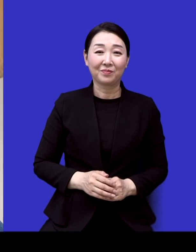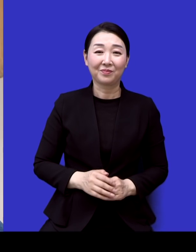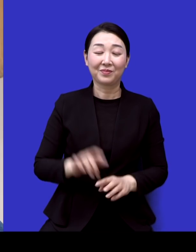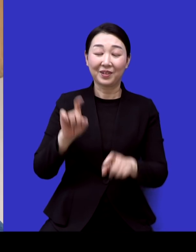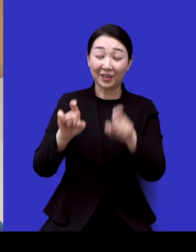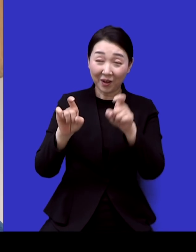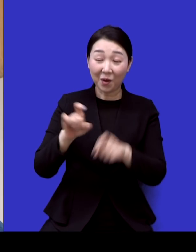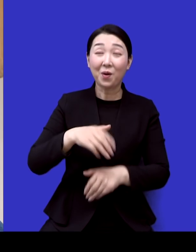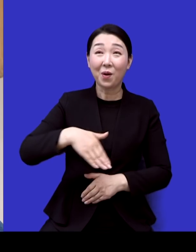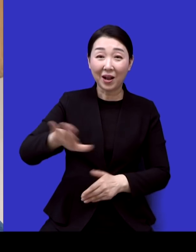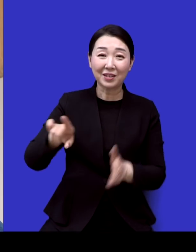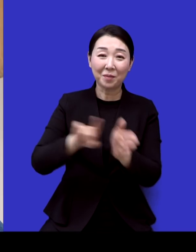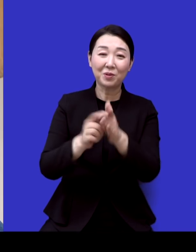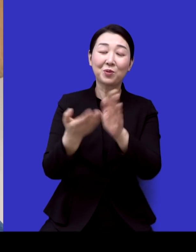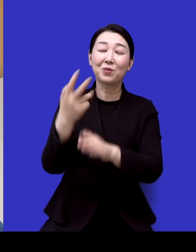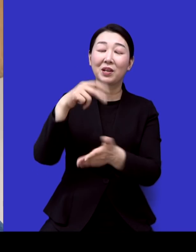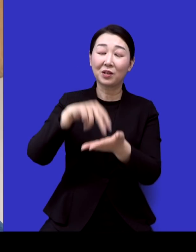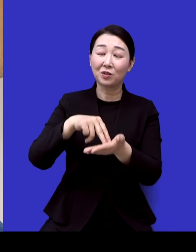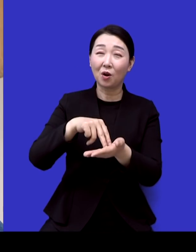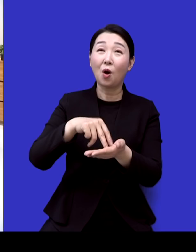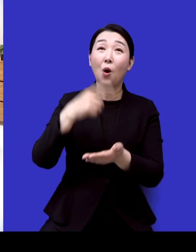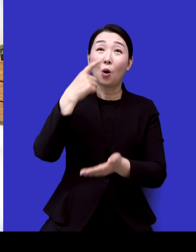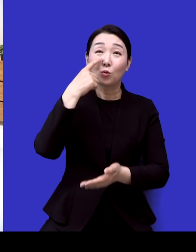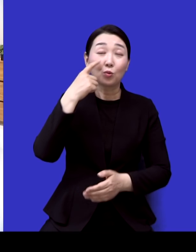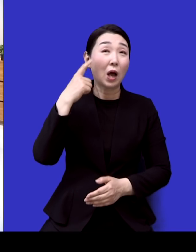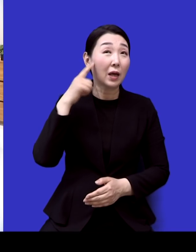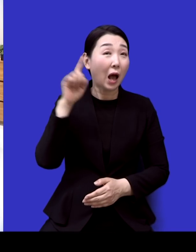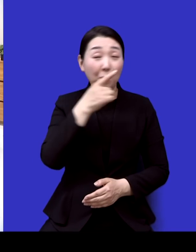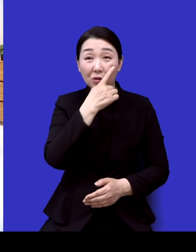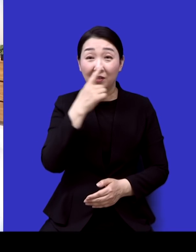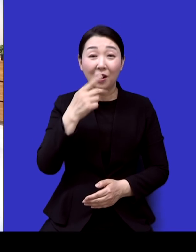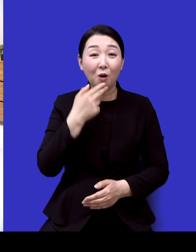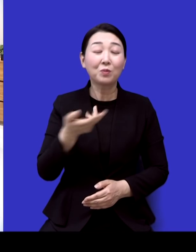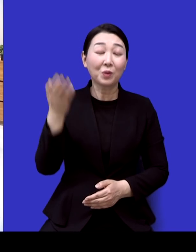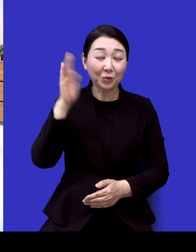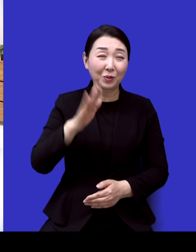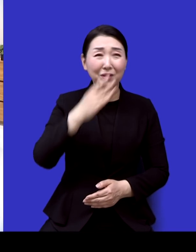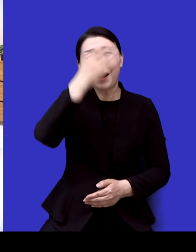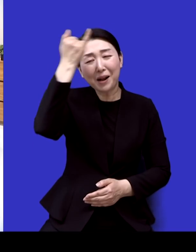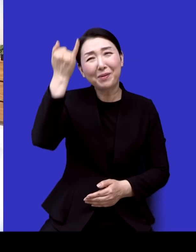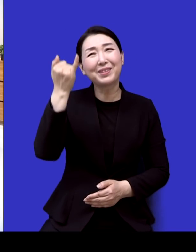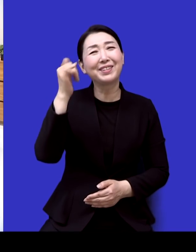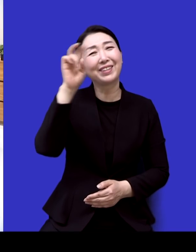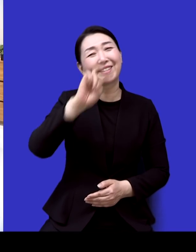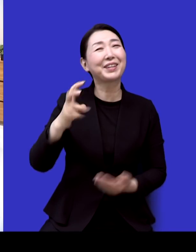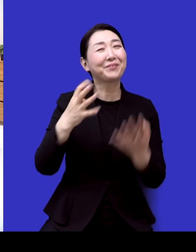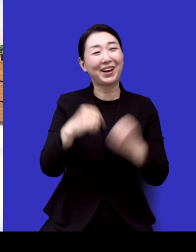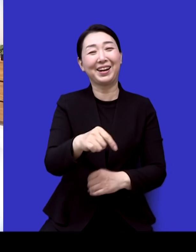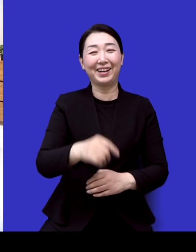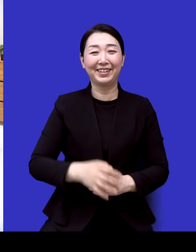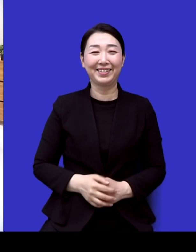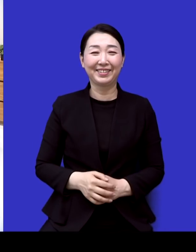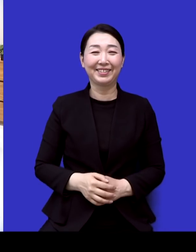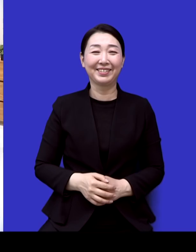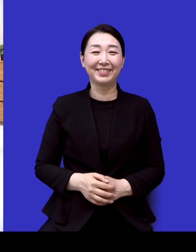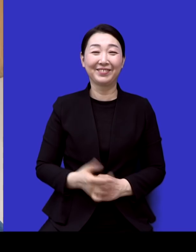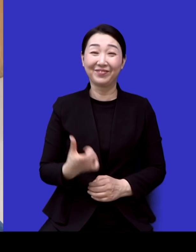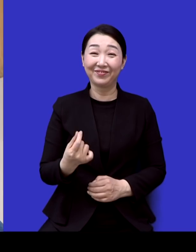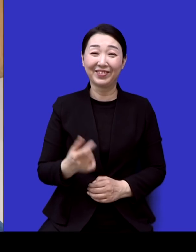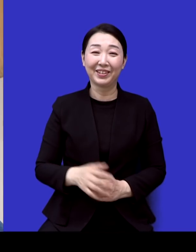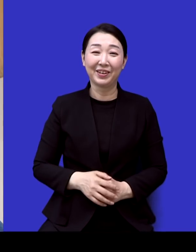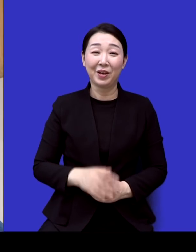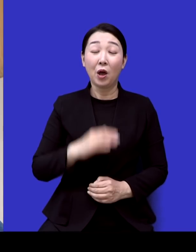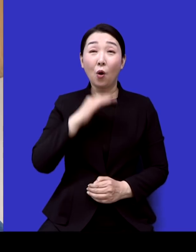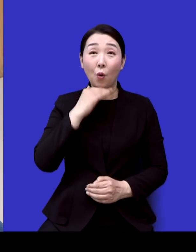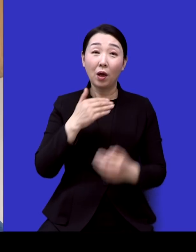걸어가세 믿음 위에 서서 눈과 귀에 아무 증거 없어. 할머님들이 많이 부르는 찬송인데 그래서 네, 전사님들이 많이 울산교회에서 부르거든요. 그죠?